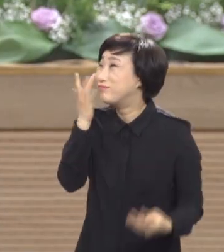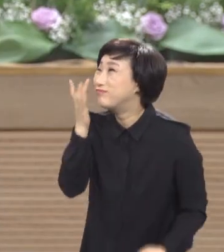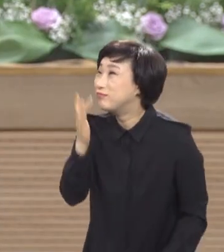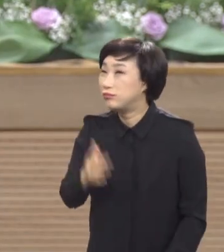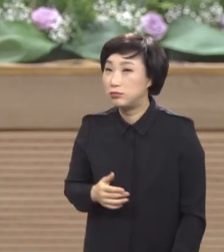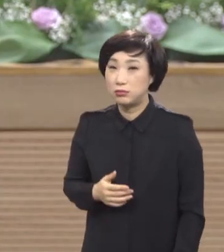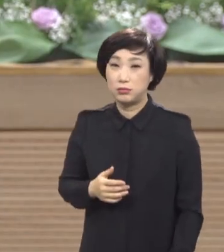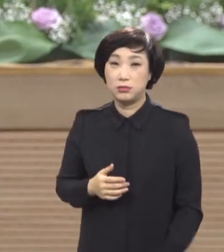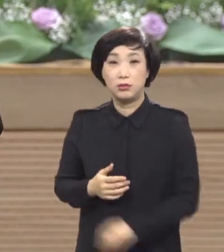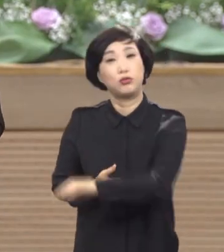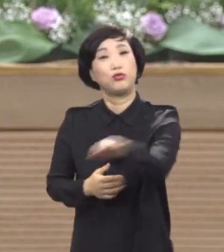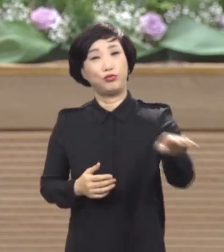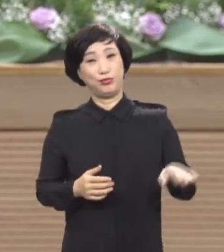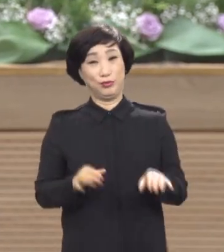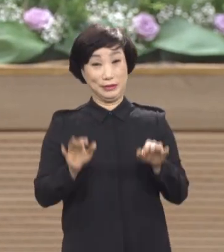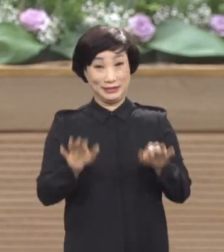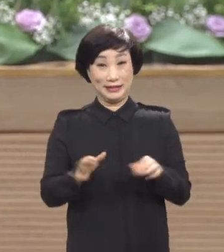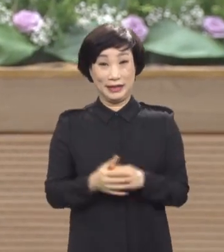여러분 우리는요